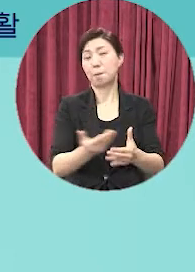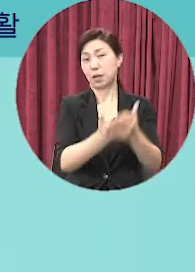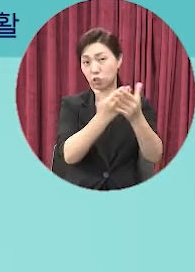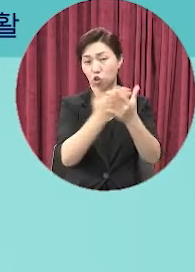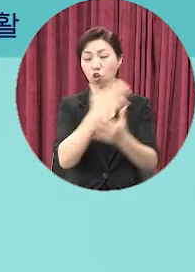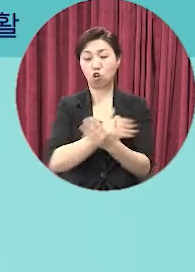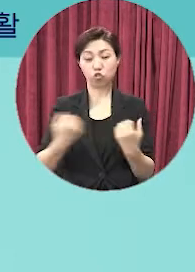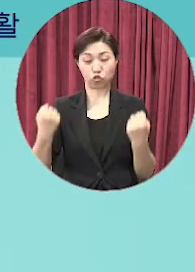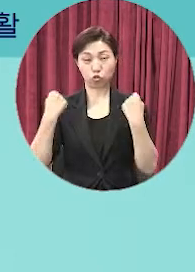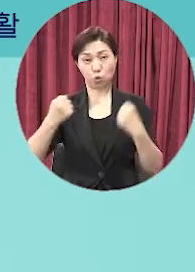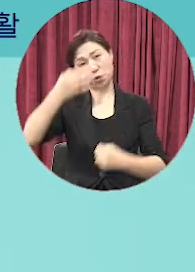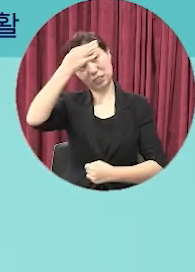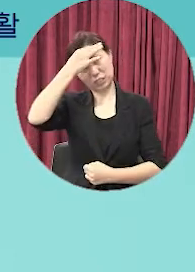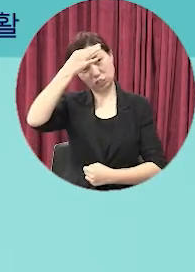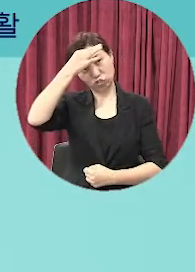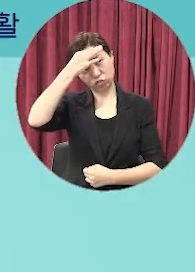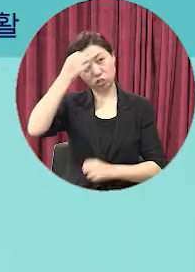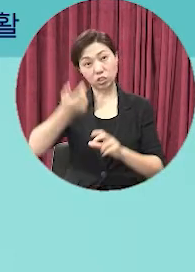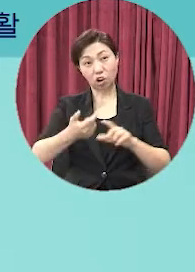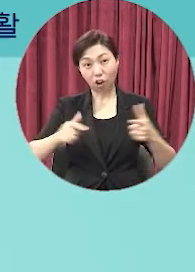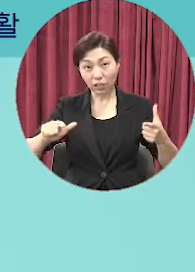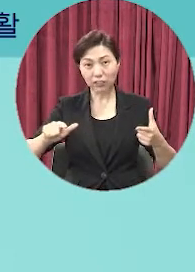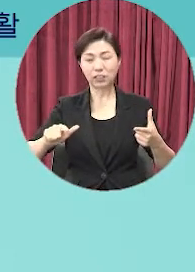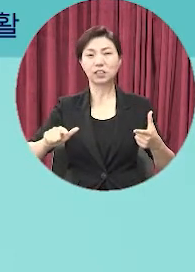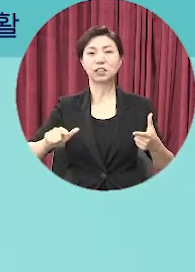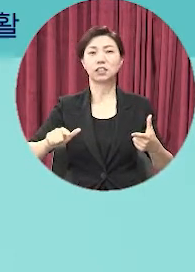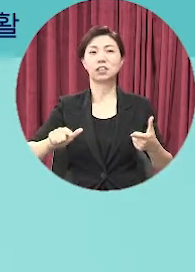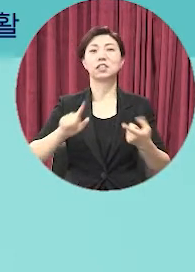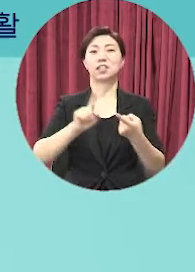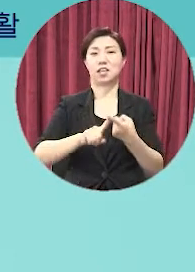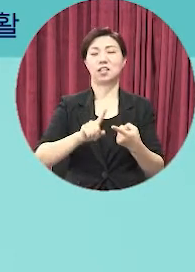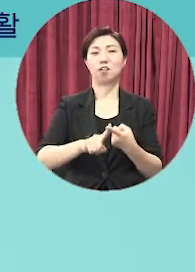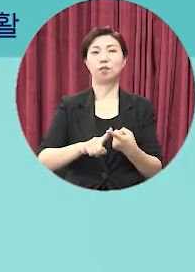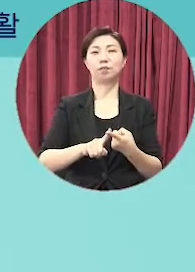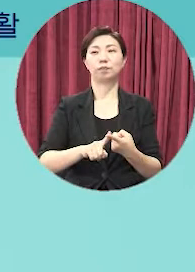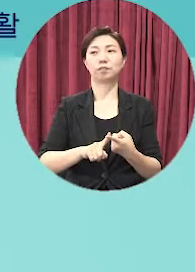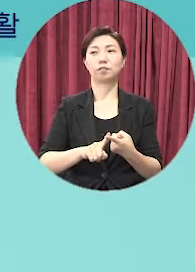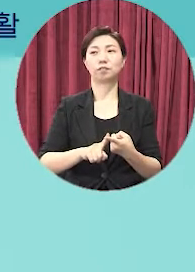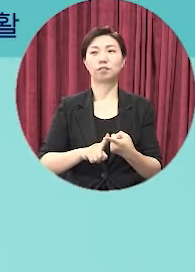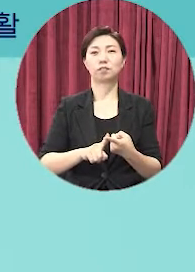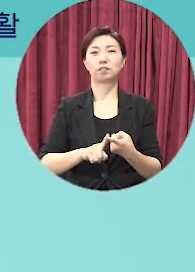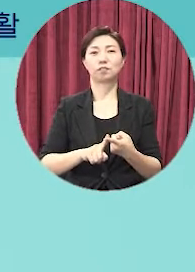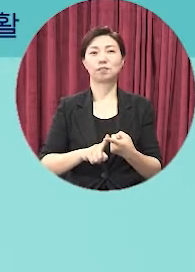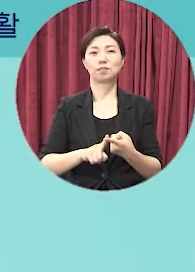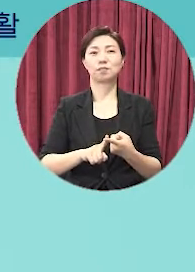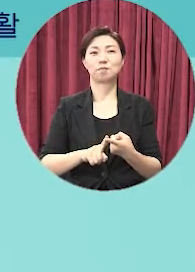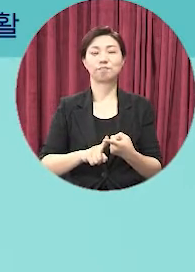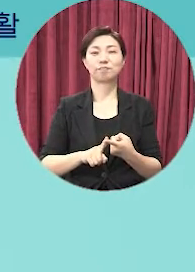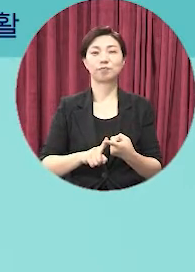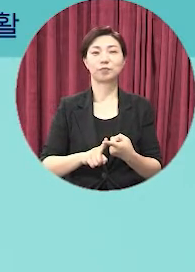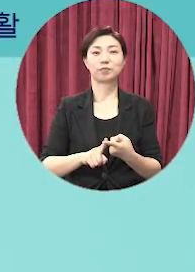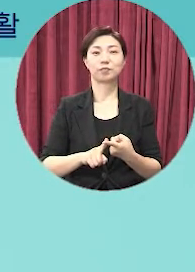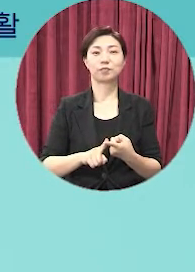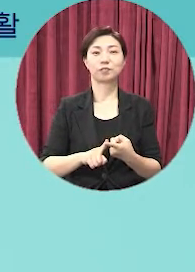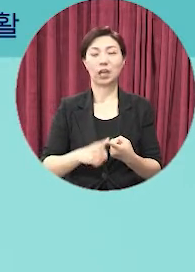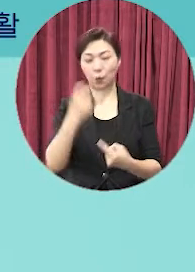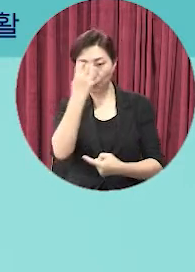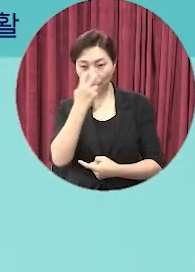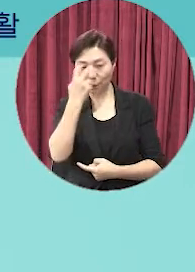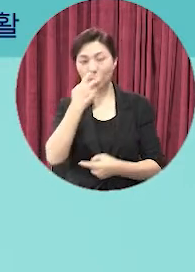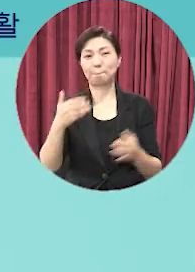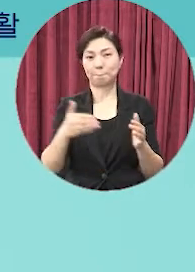기능이라든지 우울, 네, 이런 부분에 대한 그런 내용들에 대해서